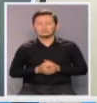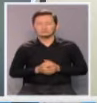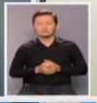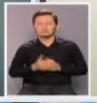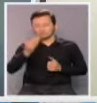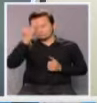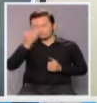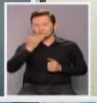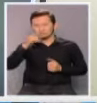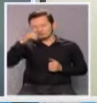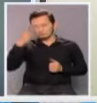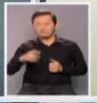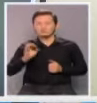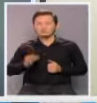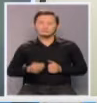жазғы уақытта